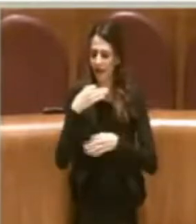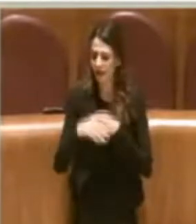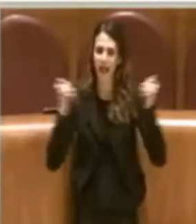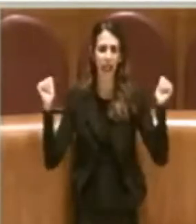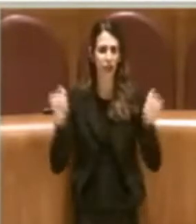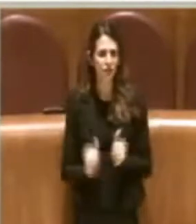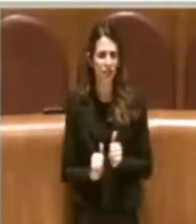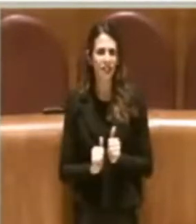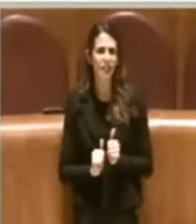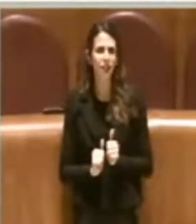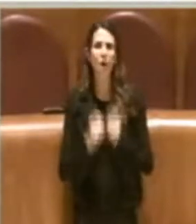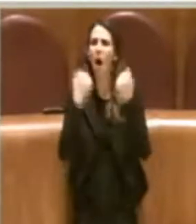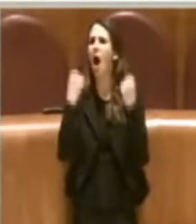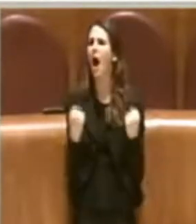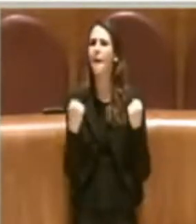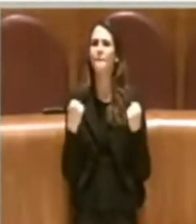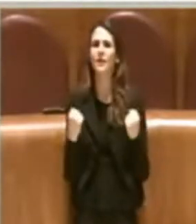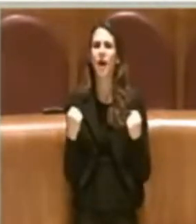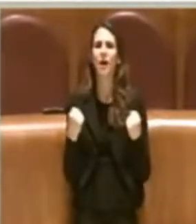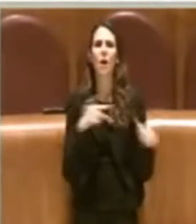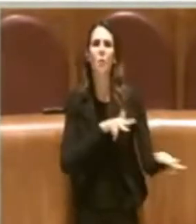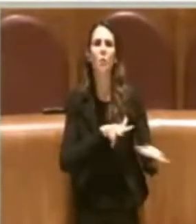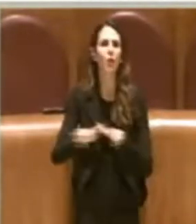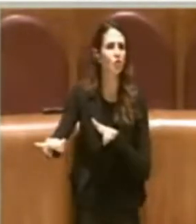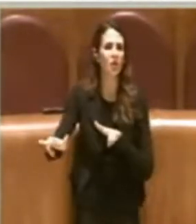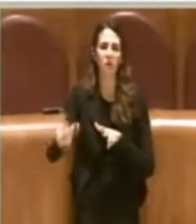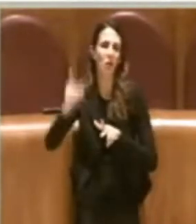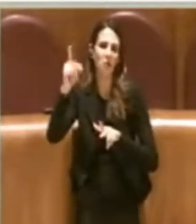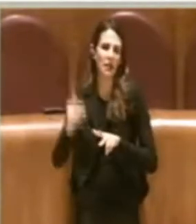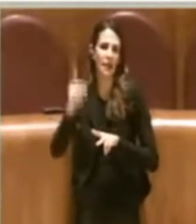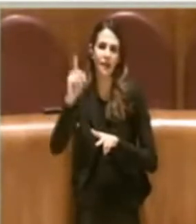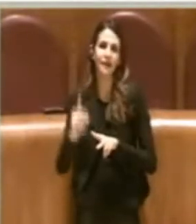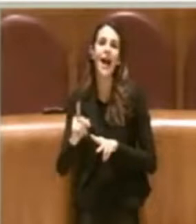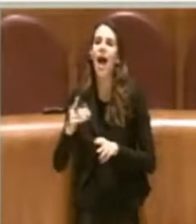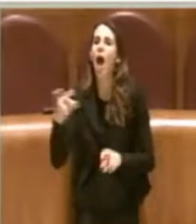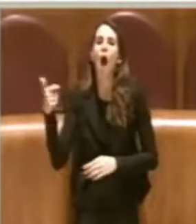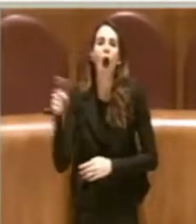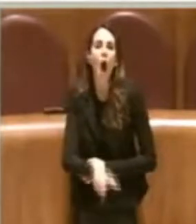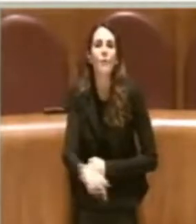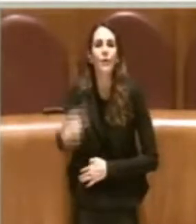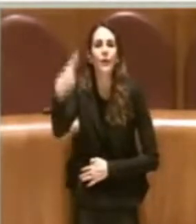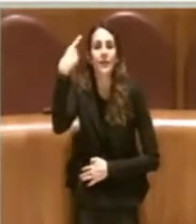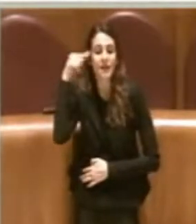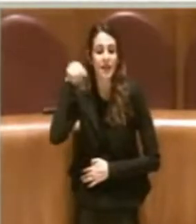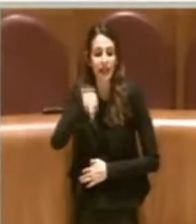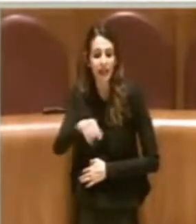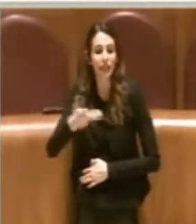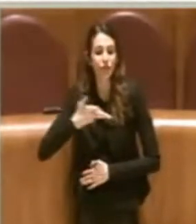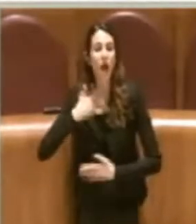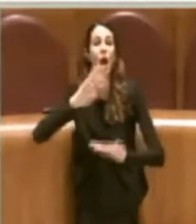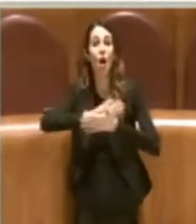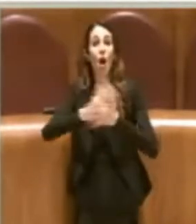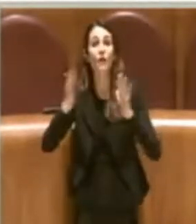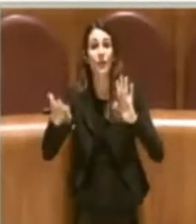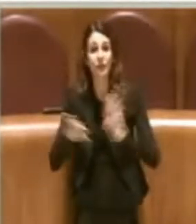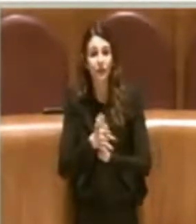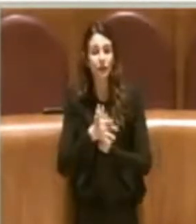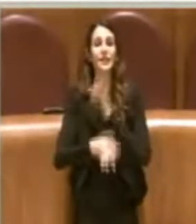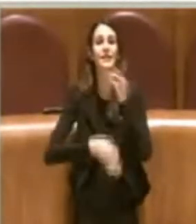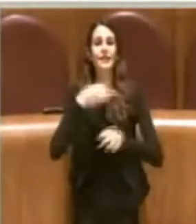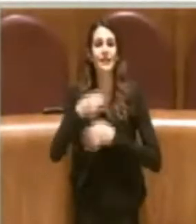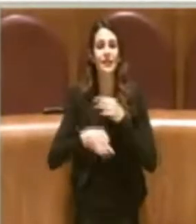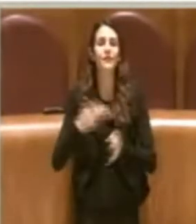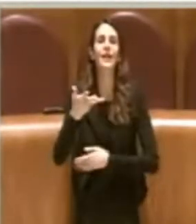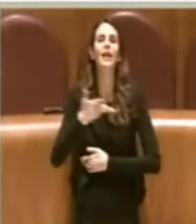municipio X deve sapere che in quel luogo c'è attiva una convenzione, che dunque c'è un privato che si